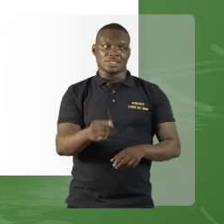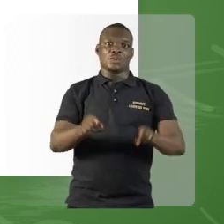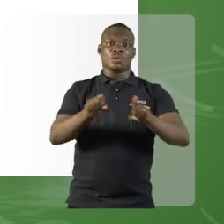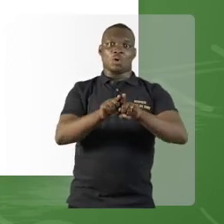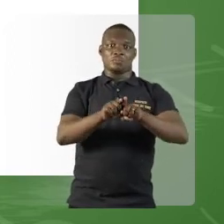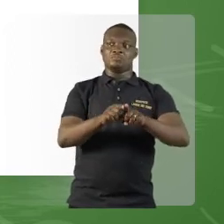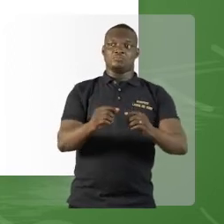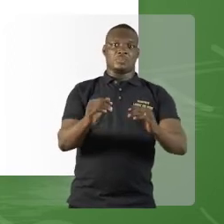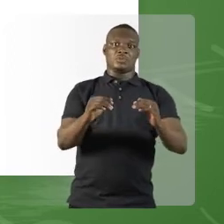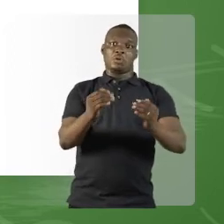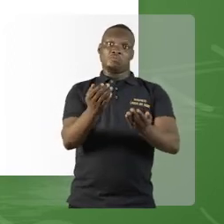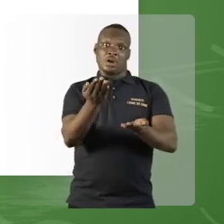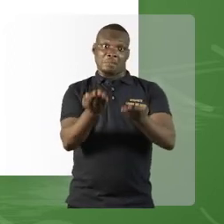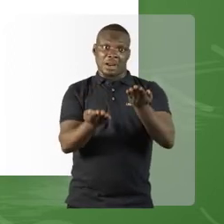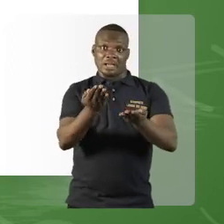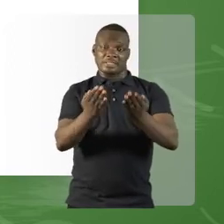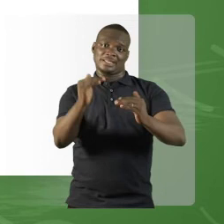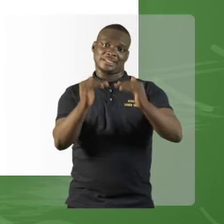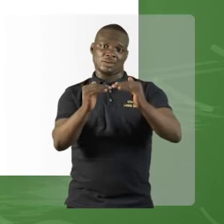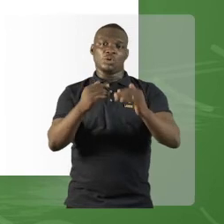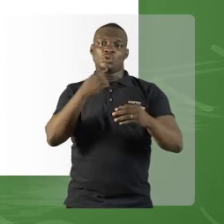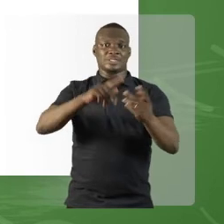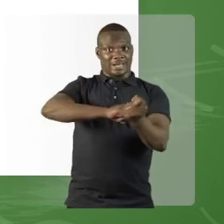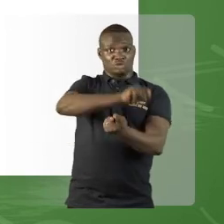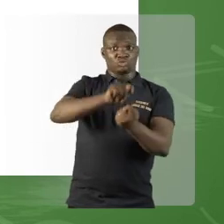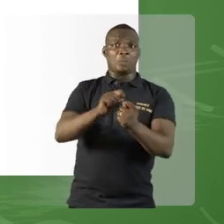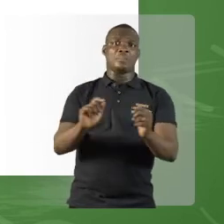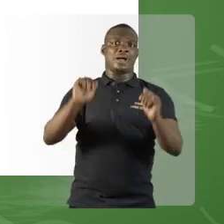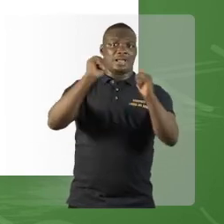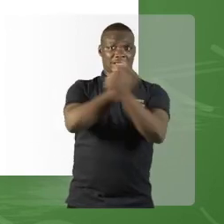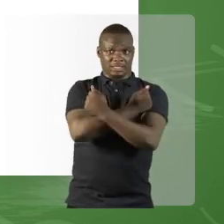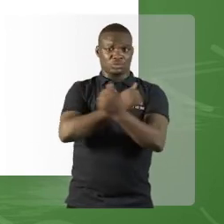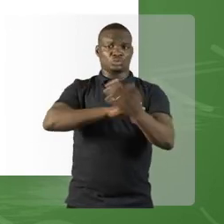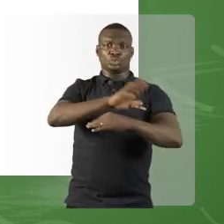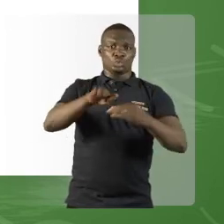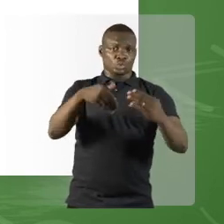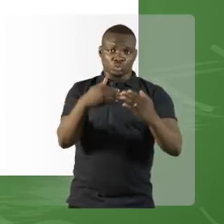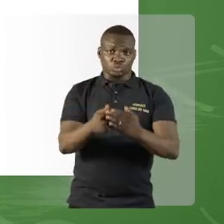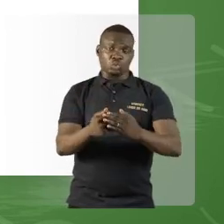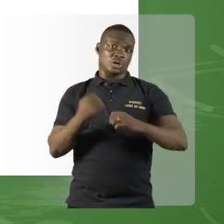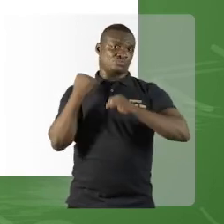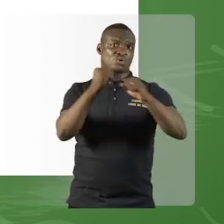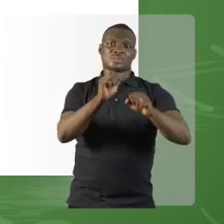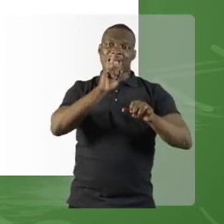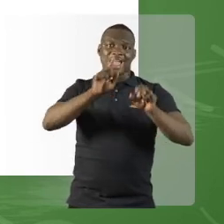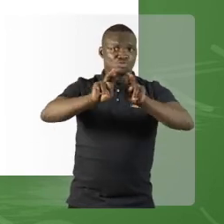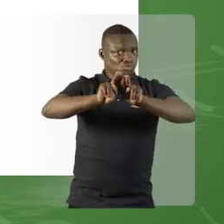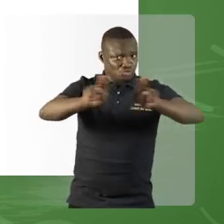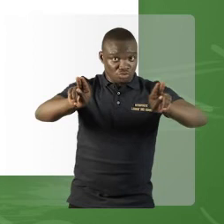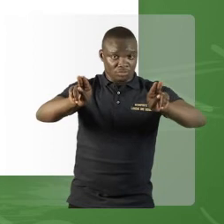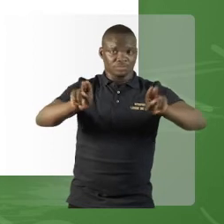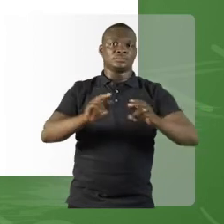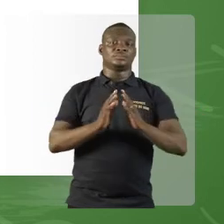en équilibre autour d'un axe fixe, que la somme algébrique des moments de toutes les forces appliquées à cette balance est nulle.